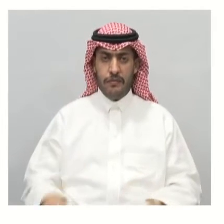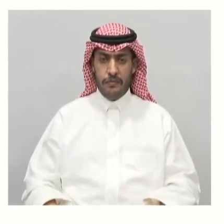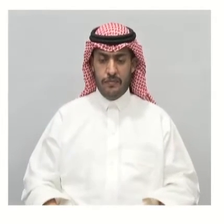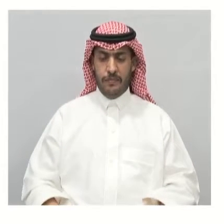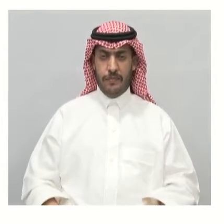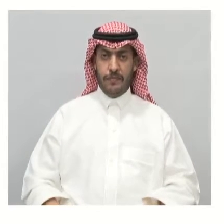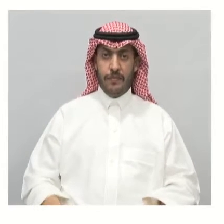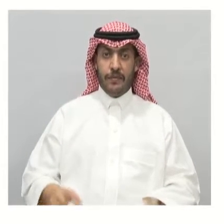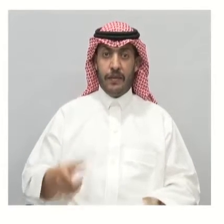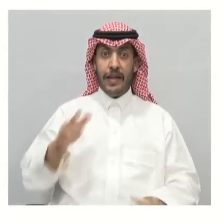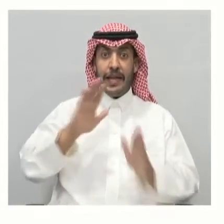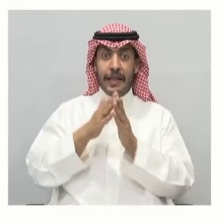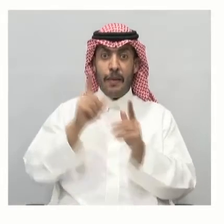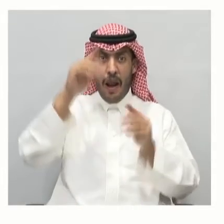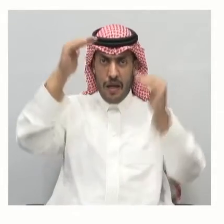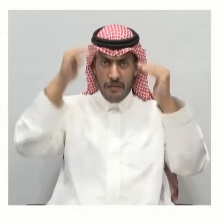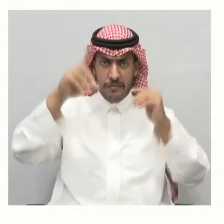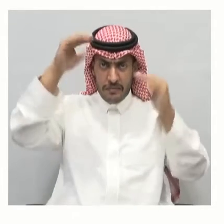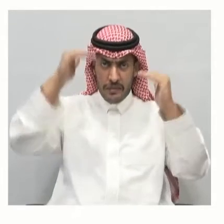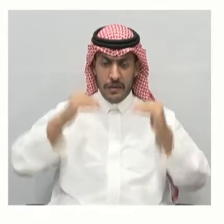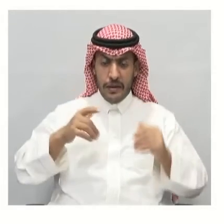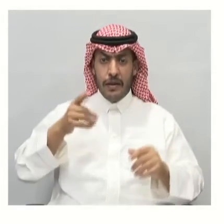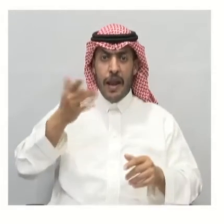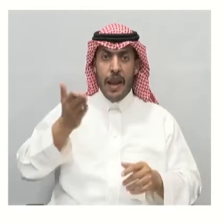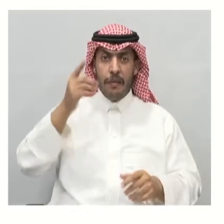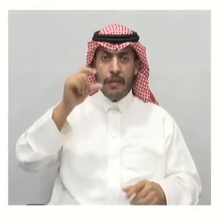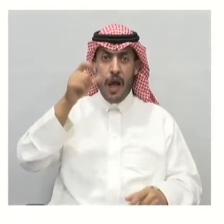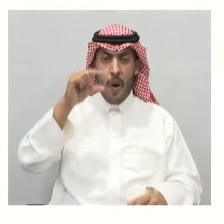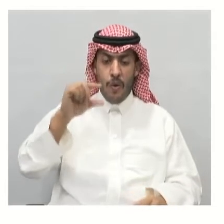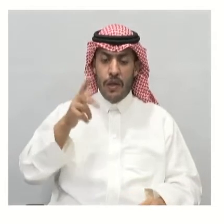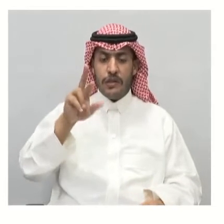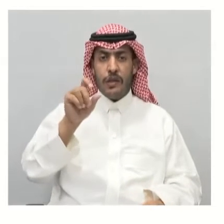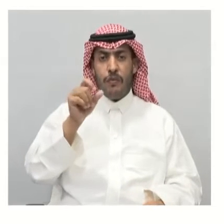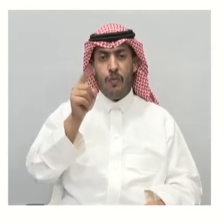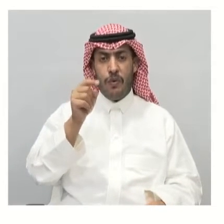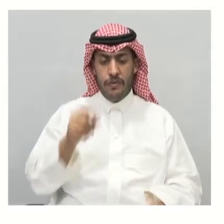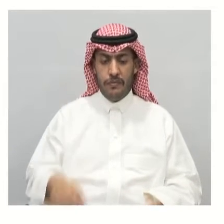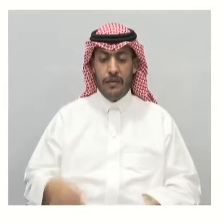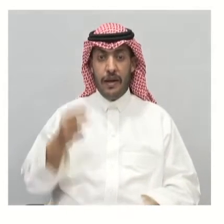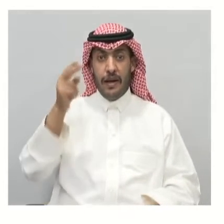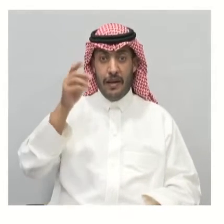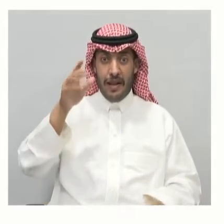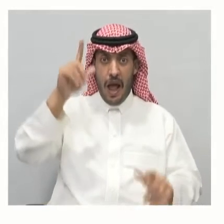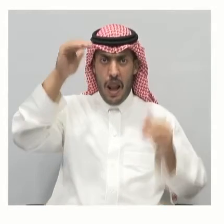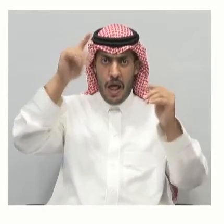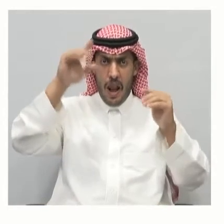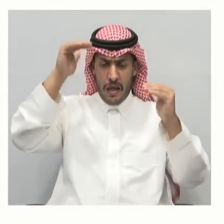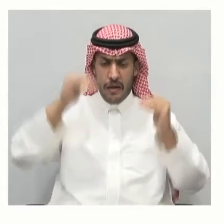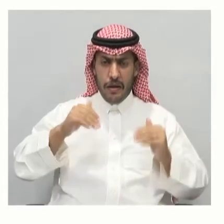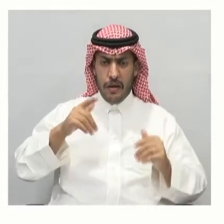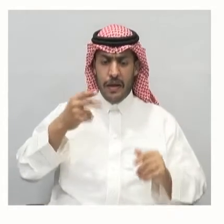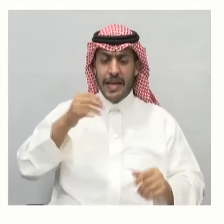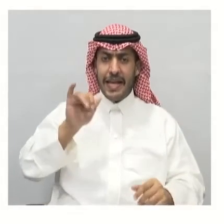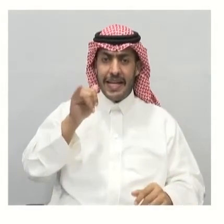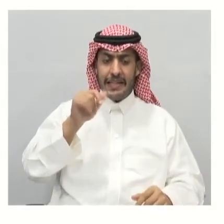التوراه الكتاب الذي انزله الله تعالى على النبي داوود عليه السلام الزبور الكتاب الذي انزل على النبي